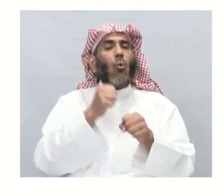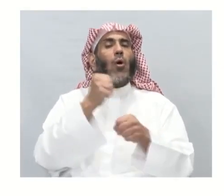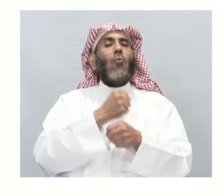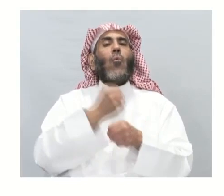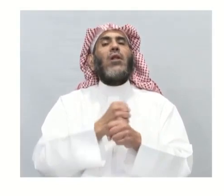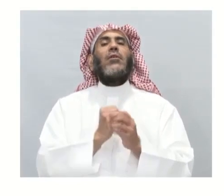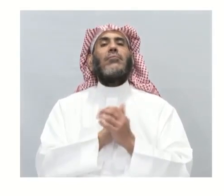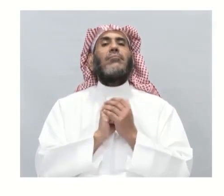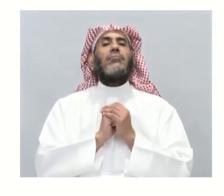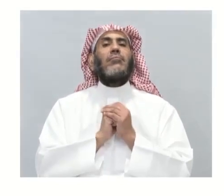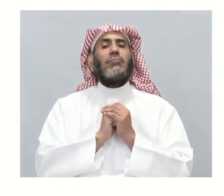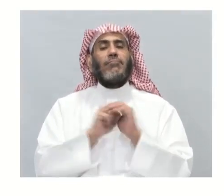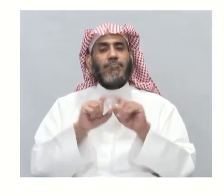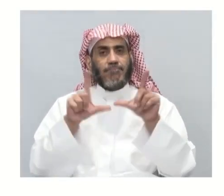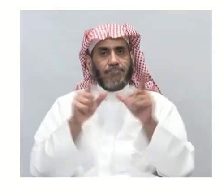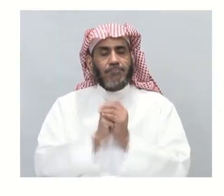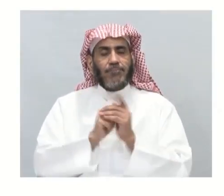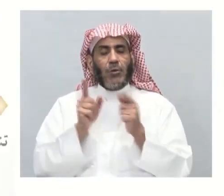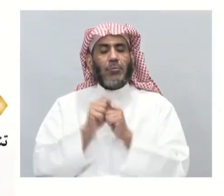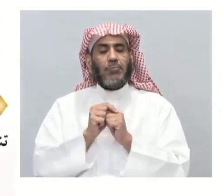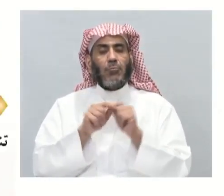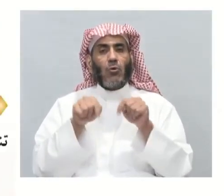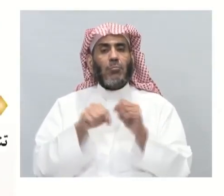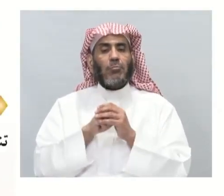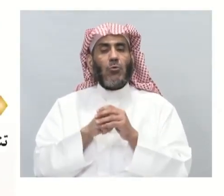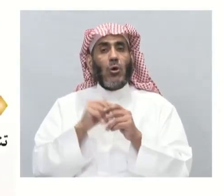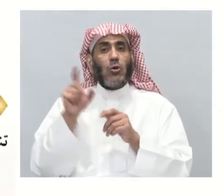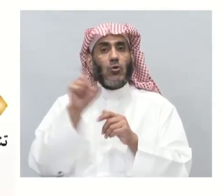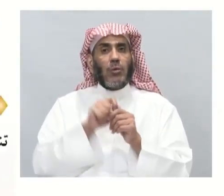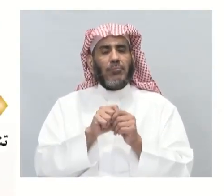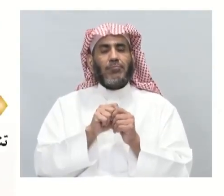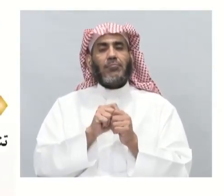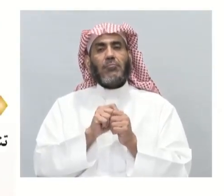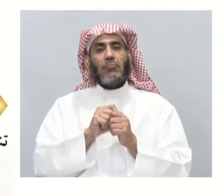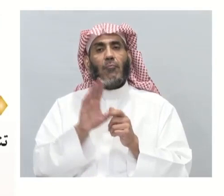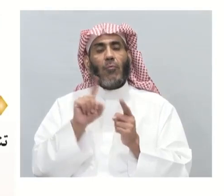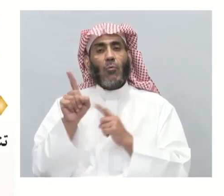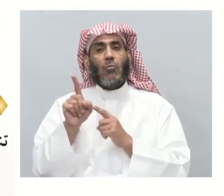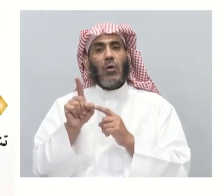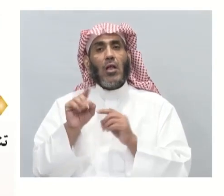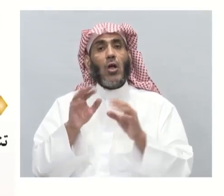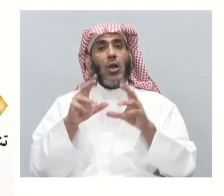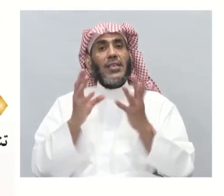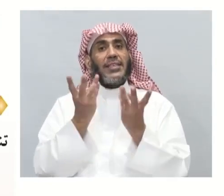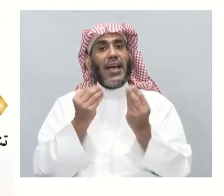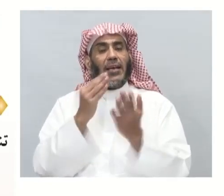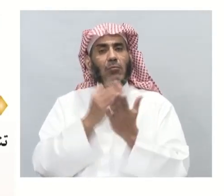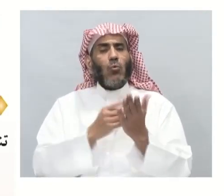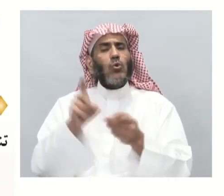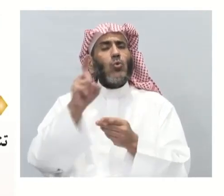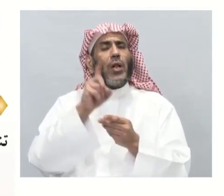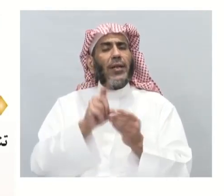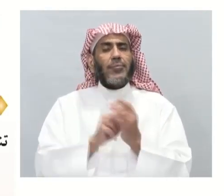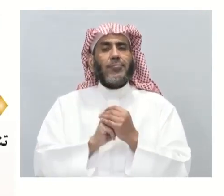مما نقول ونفعل ولذلك اليوم عندما نسال في اذا اذا وجدنا مثل هذه الاحصائيه وسئل